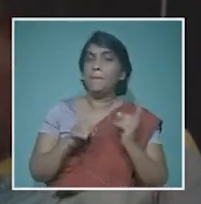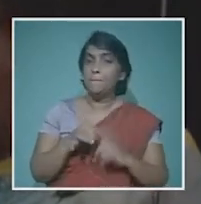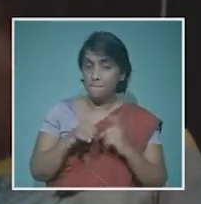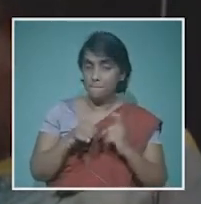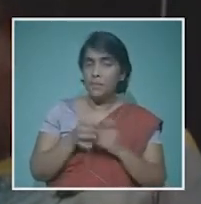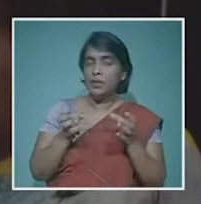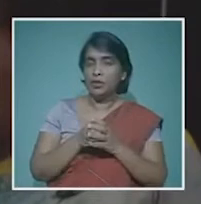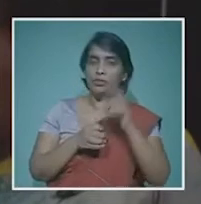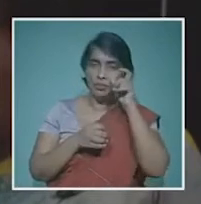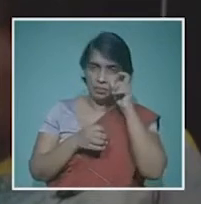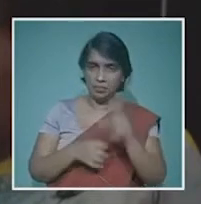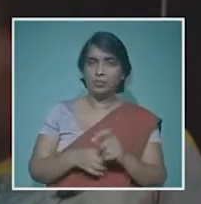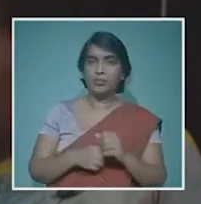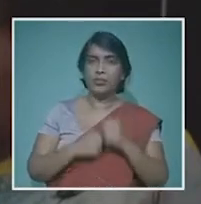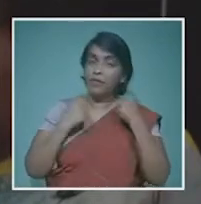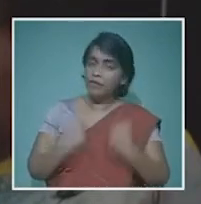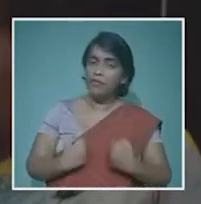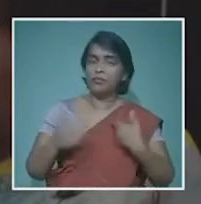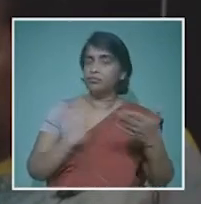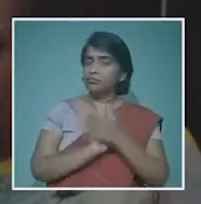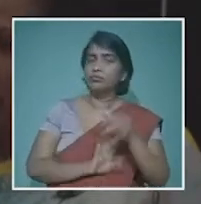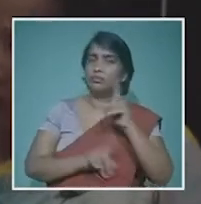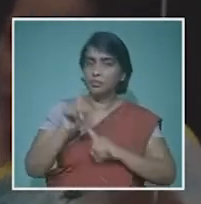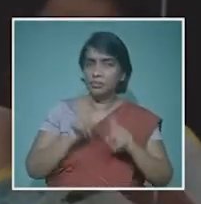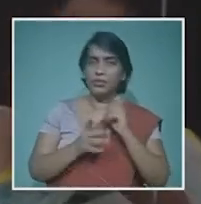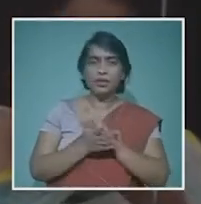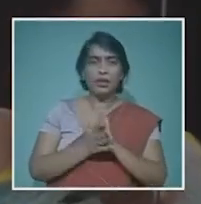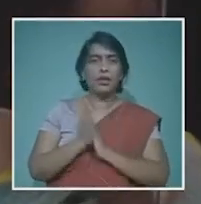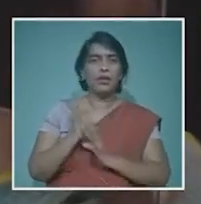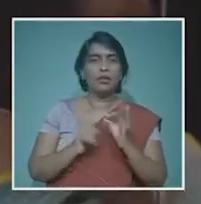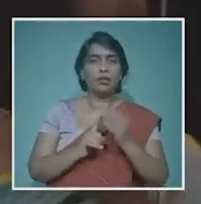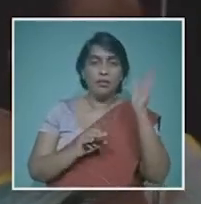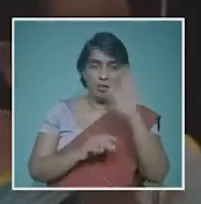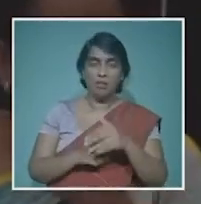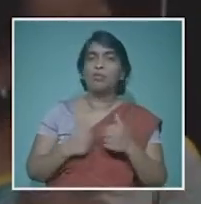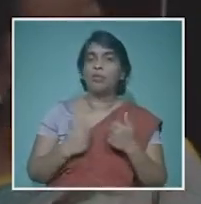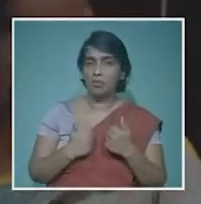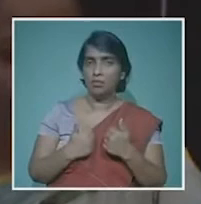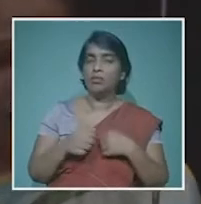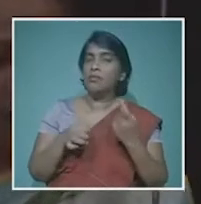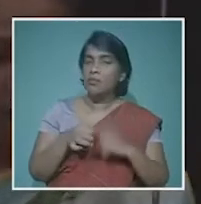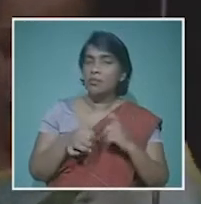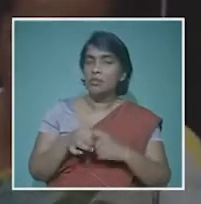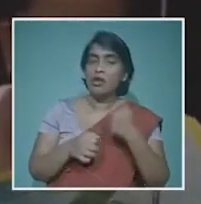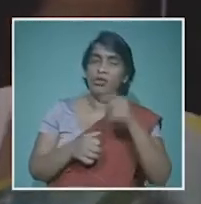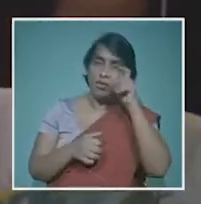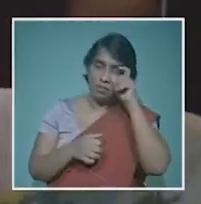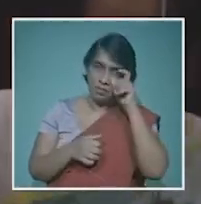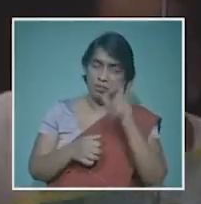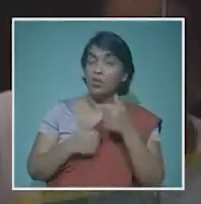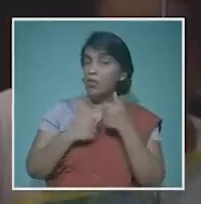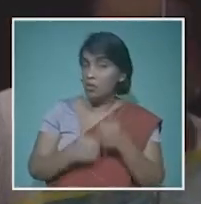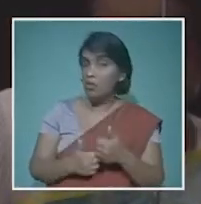එකට එකතු වෙලා බලන්න තියෙනවා. වාඩි වෙලා සාකච්ඡා කරන්න තියෙනවා. දැන් චම්පික ඇමතුමා එතන ආවම හොඳයි. ඇවිල්ලා මේ ප්‍රශ්නේ දිහා හොඳට බලලා